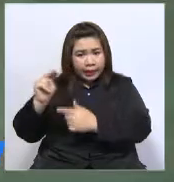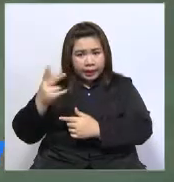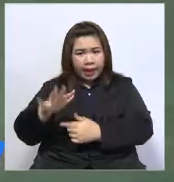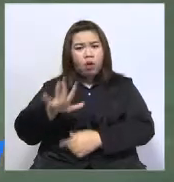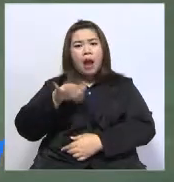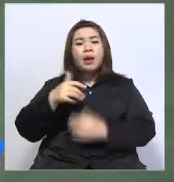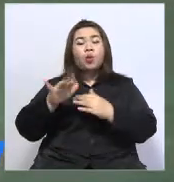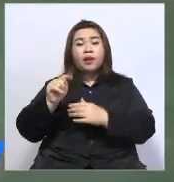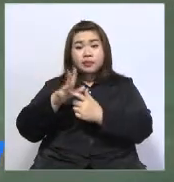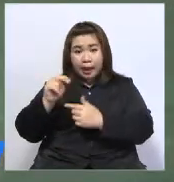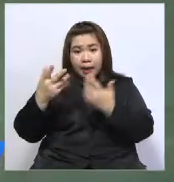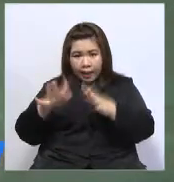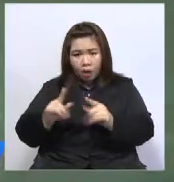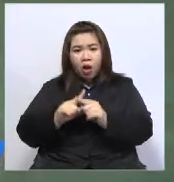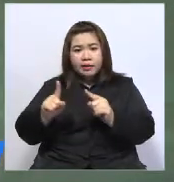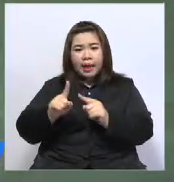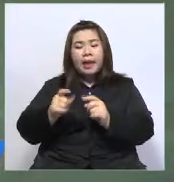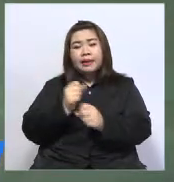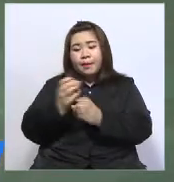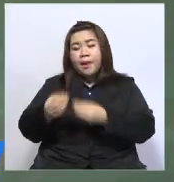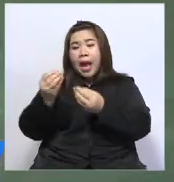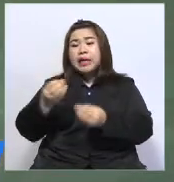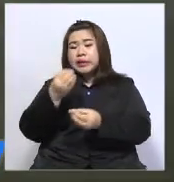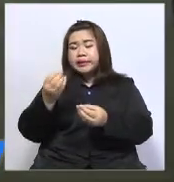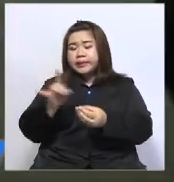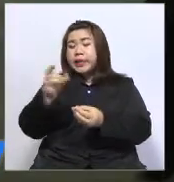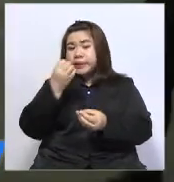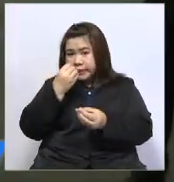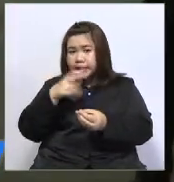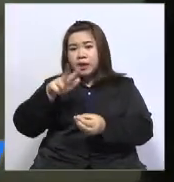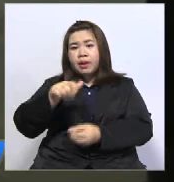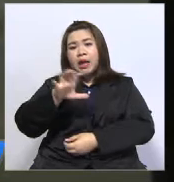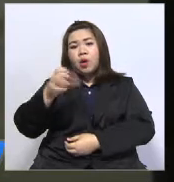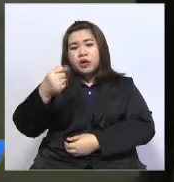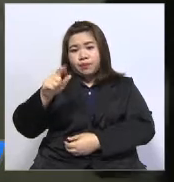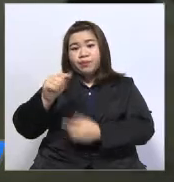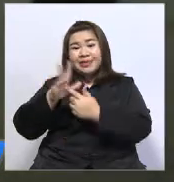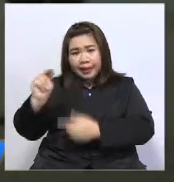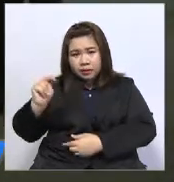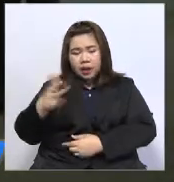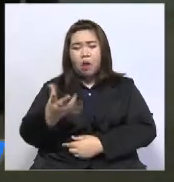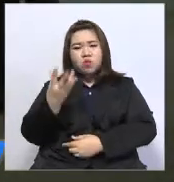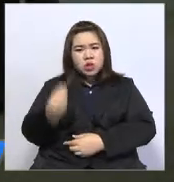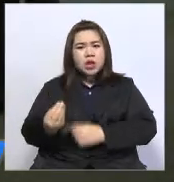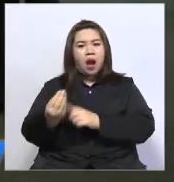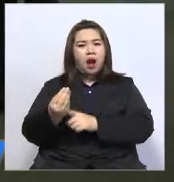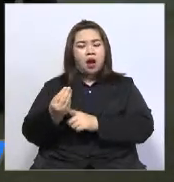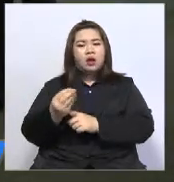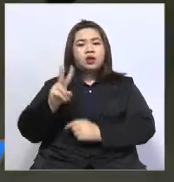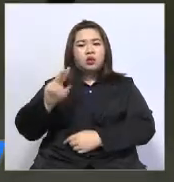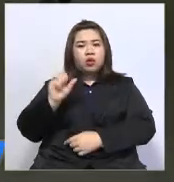ตันแล้วก็จ่ายผลิตเป็นอาหารสัตว์ไปแล้ว 3,504 ตันนะครับคงเหลือข้าวที่ยังไม่ได้ขนอี